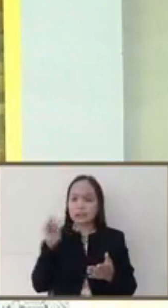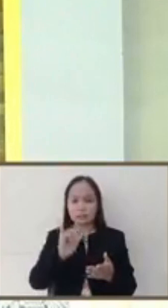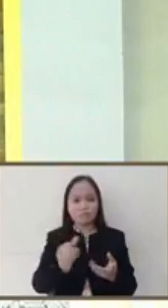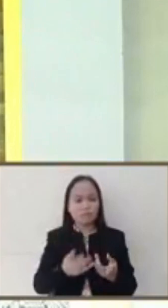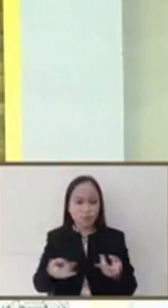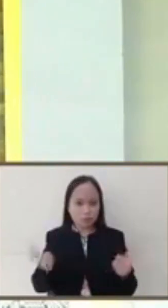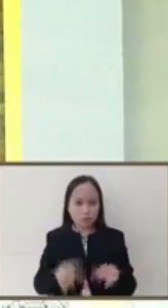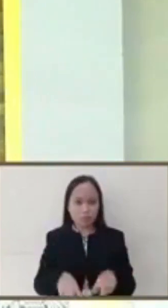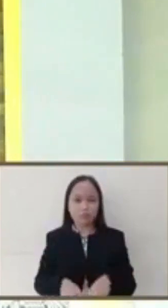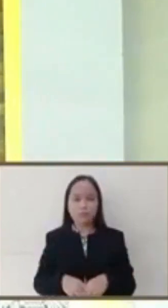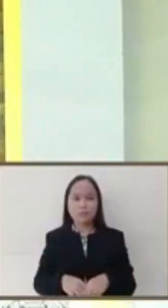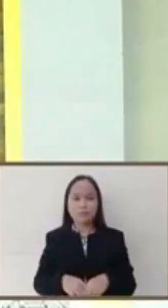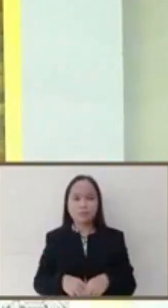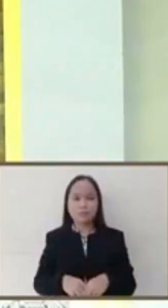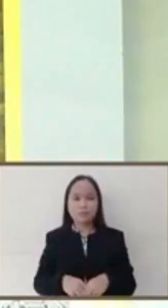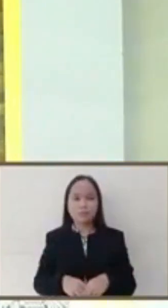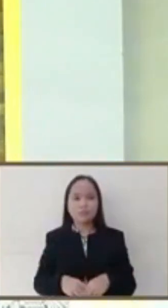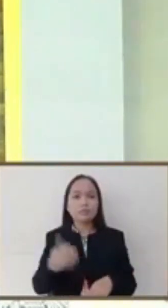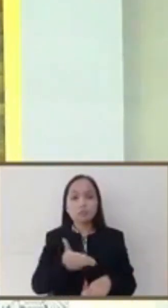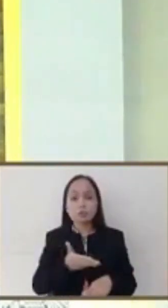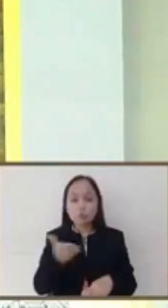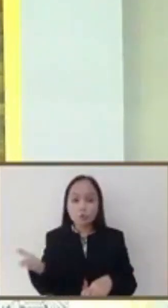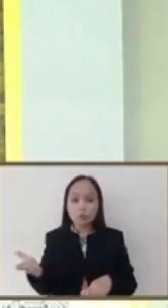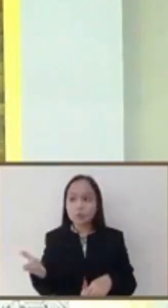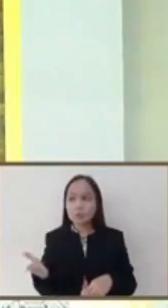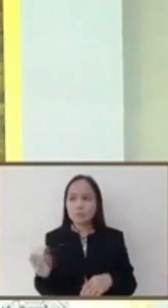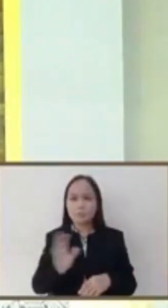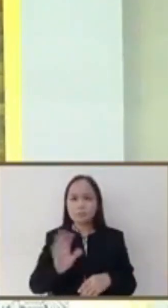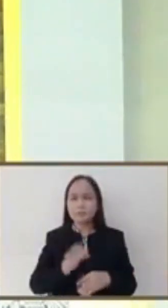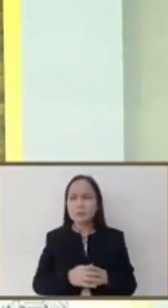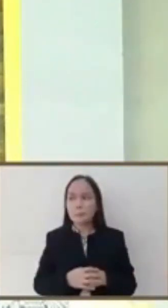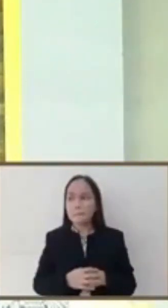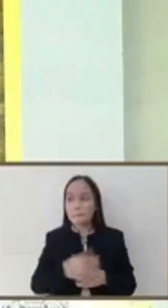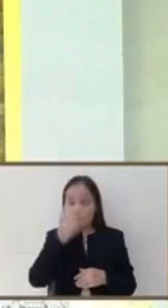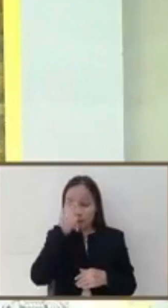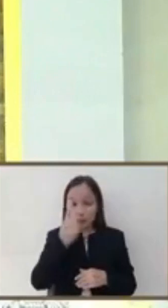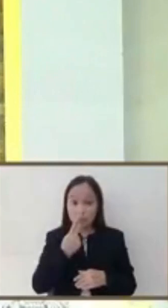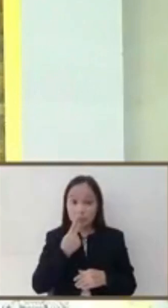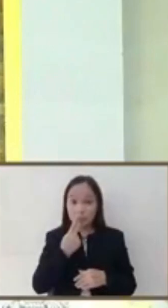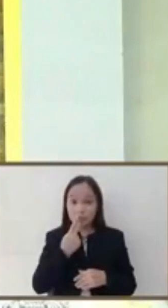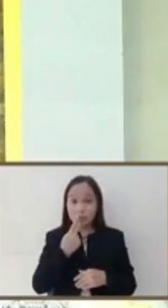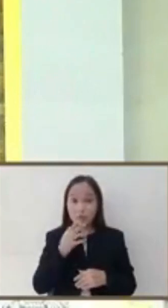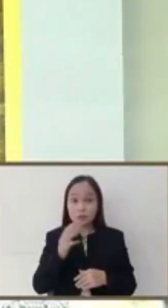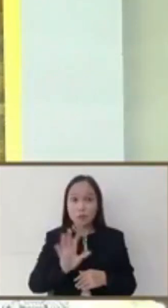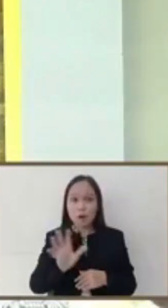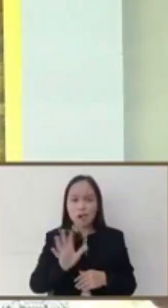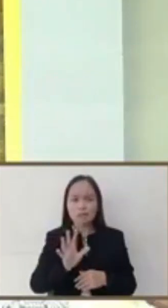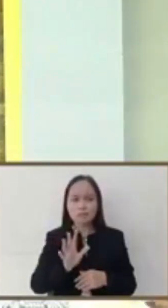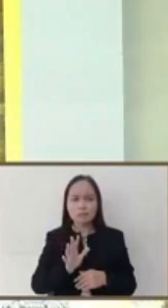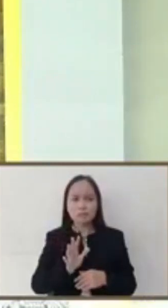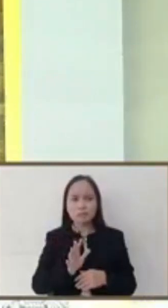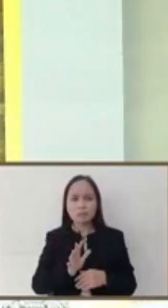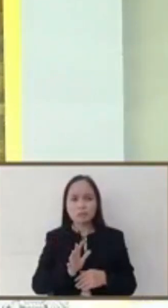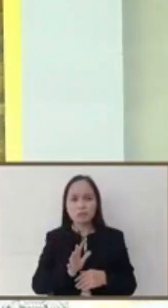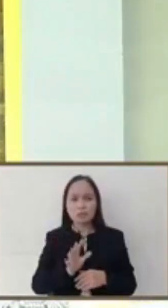Brethren, you don't. Hey, parents, Huwag na huwag niyong i-spoil inyong anak.